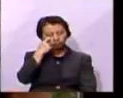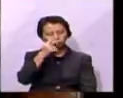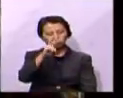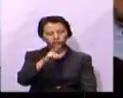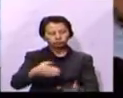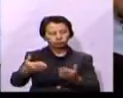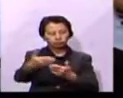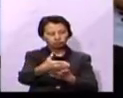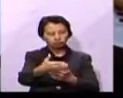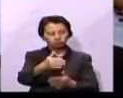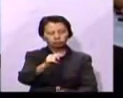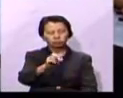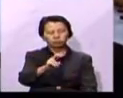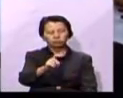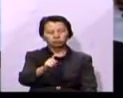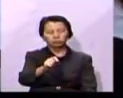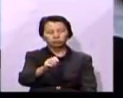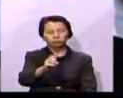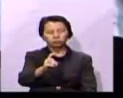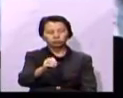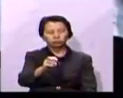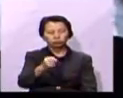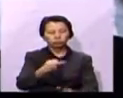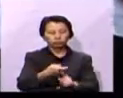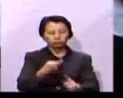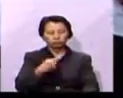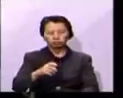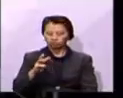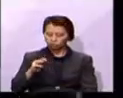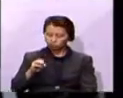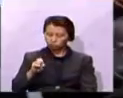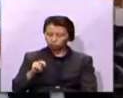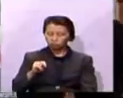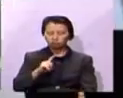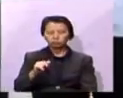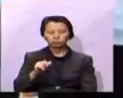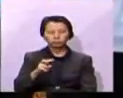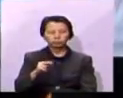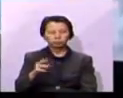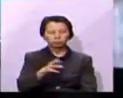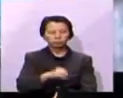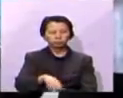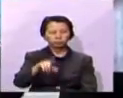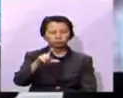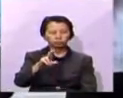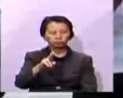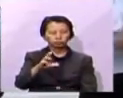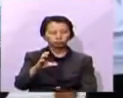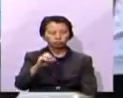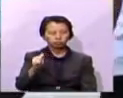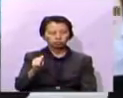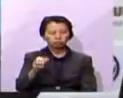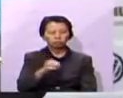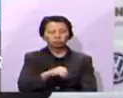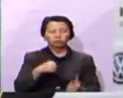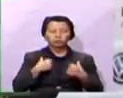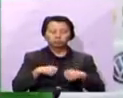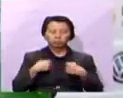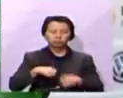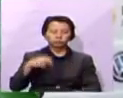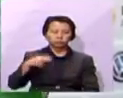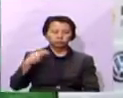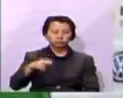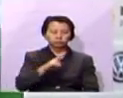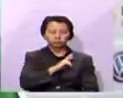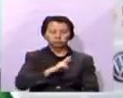depan Bernardo Alvera Suaza daripada Monzana Pestobon dan Luca Piergeni. Jesse Hijau selaku